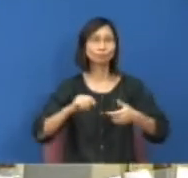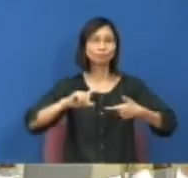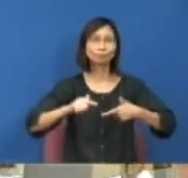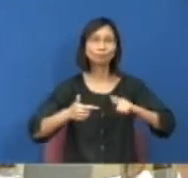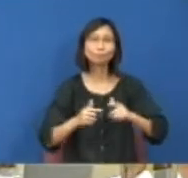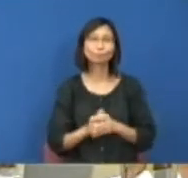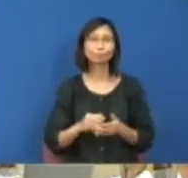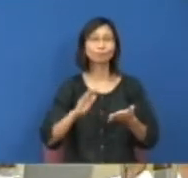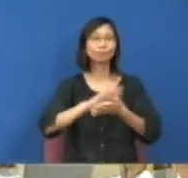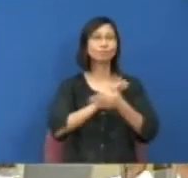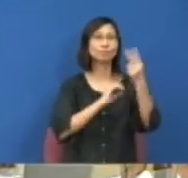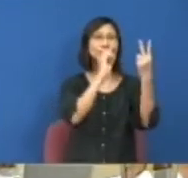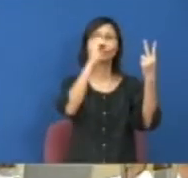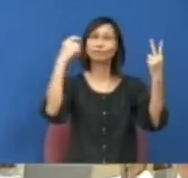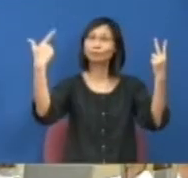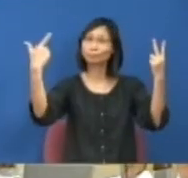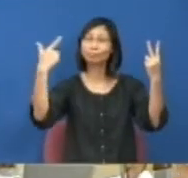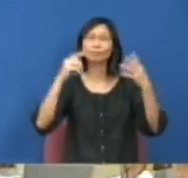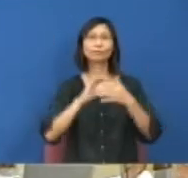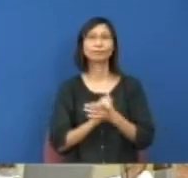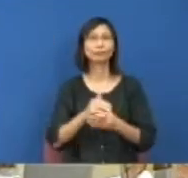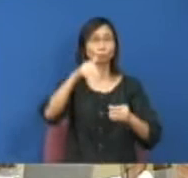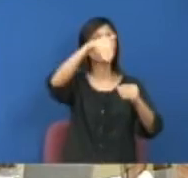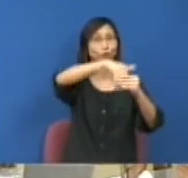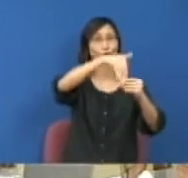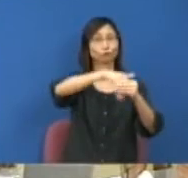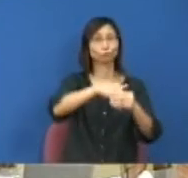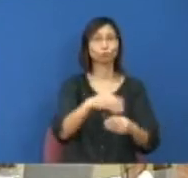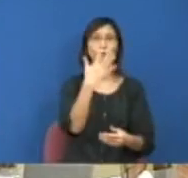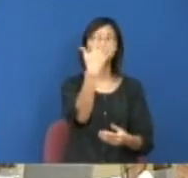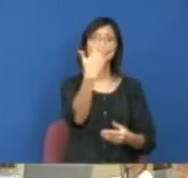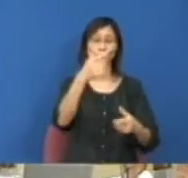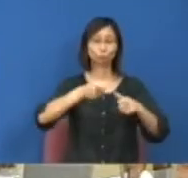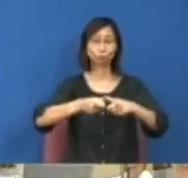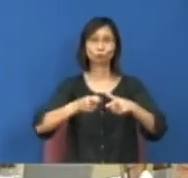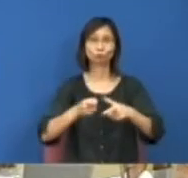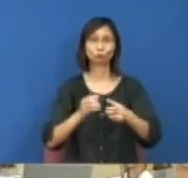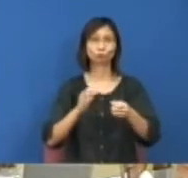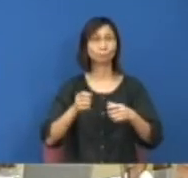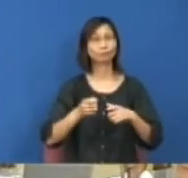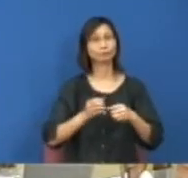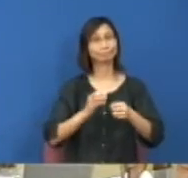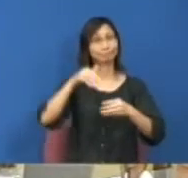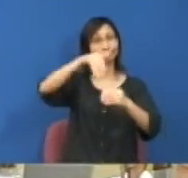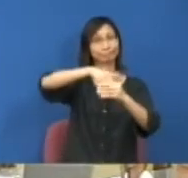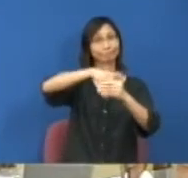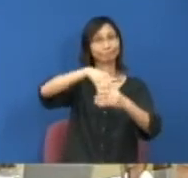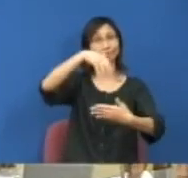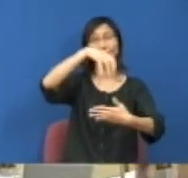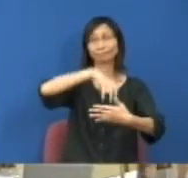2008年投咗你同埋516五區公投運動之中，係